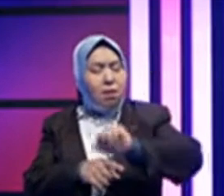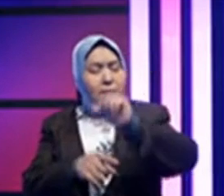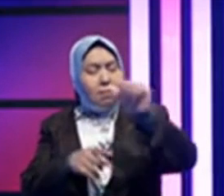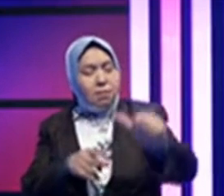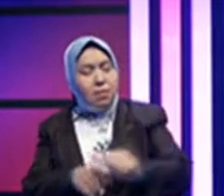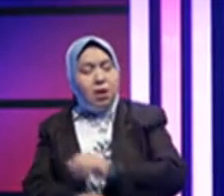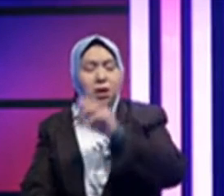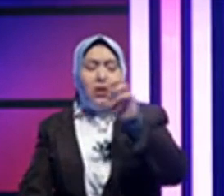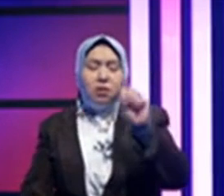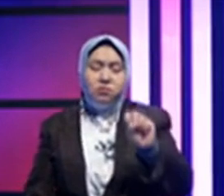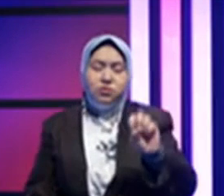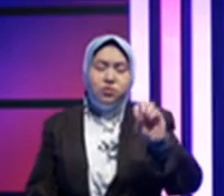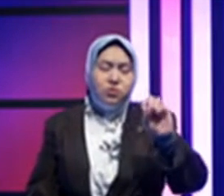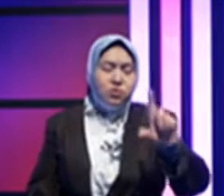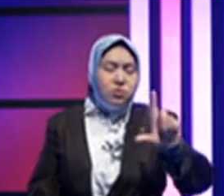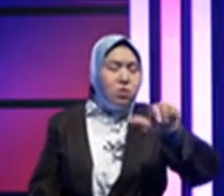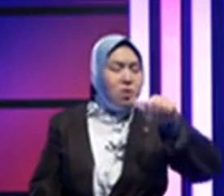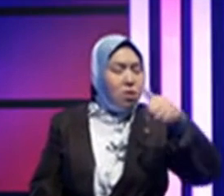الصالحات من